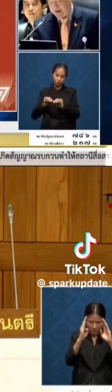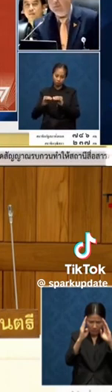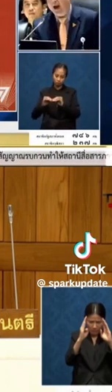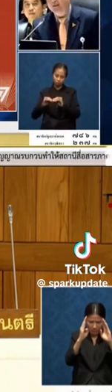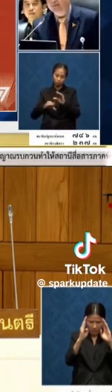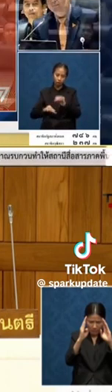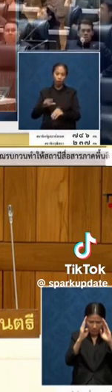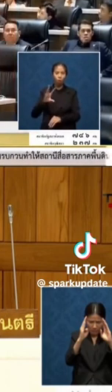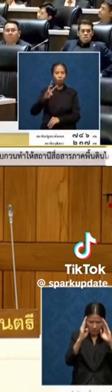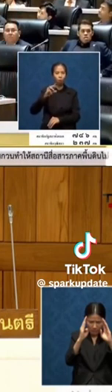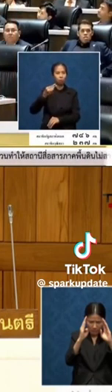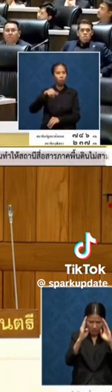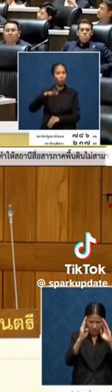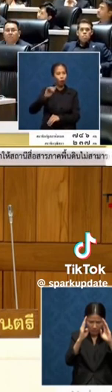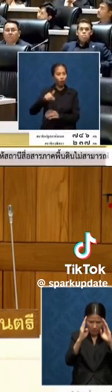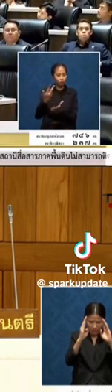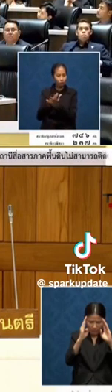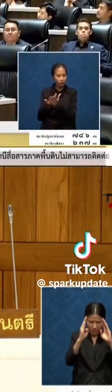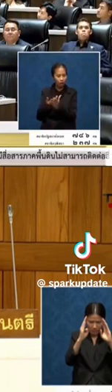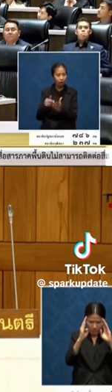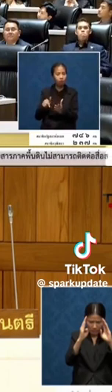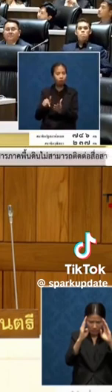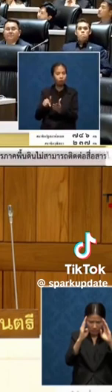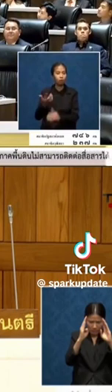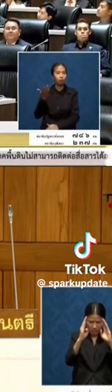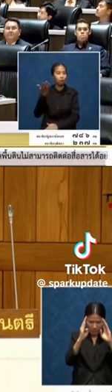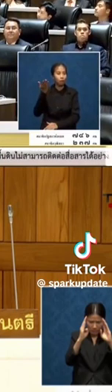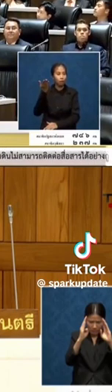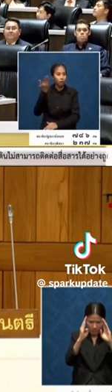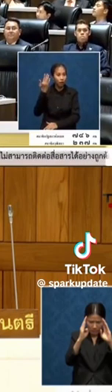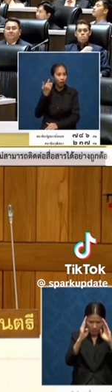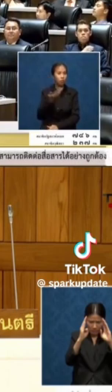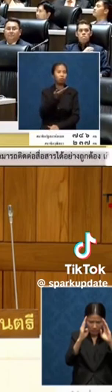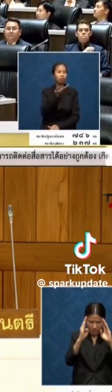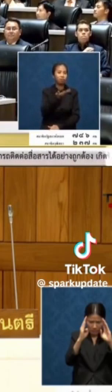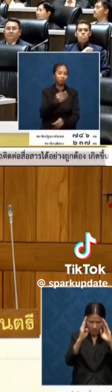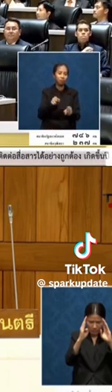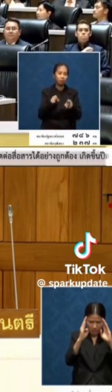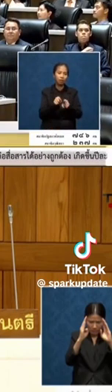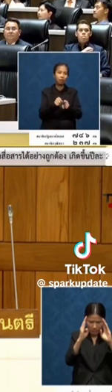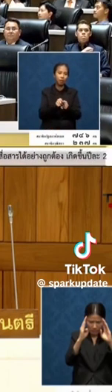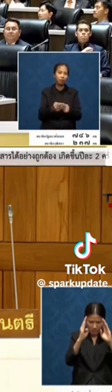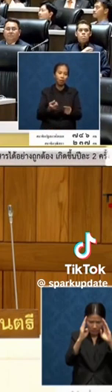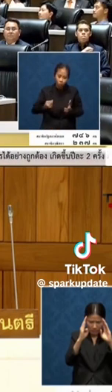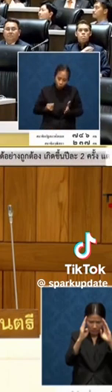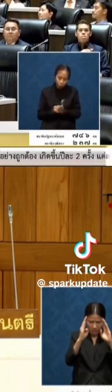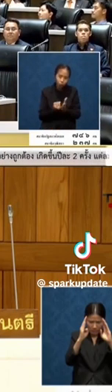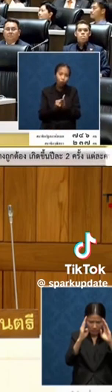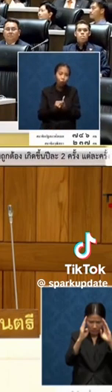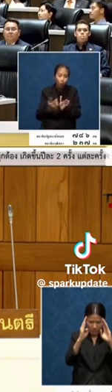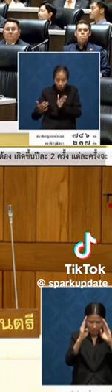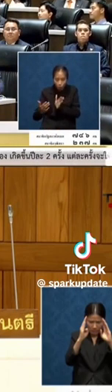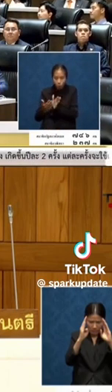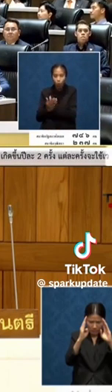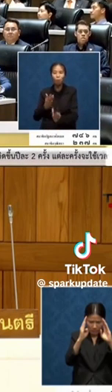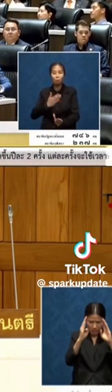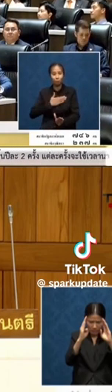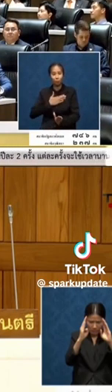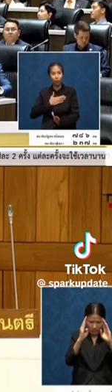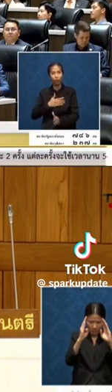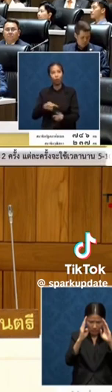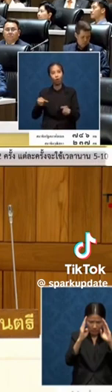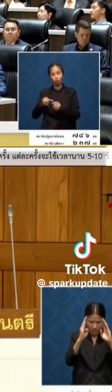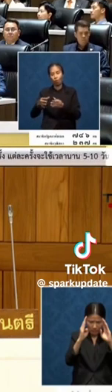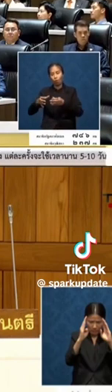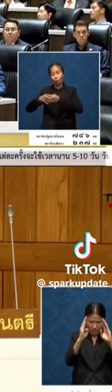68,613 ล้านบาทเมื่อสมัยที่แล้วนะครับพวกท่านก็เคยร่วมสู้กันมากับพวกผมในนามพรรคร่ว